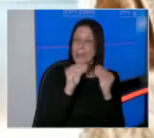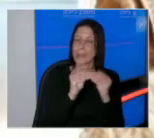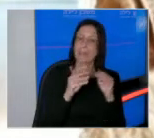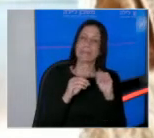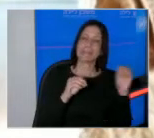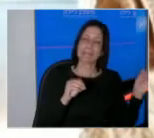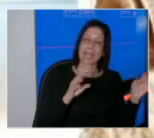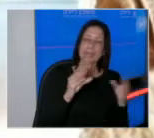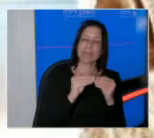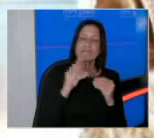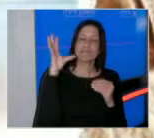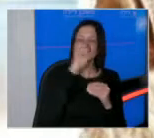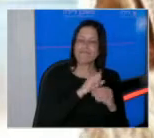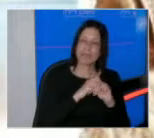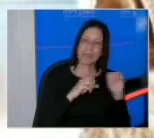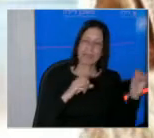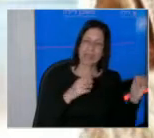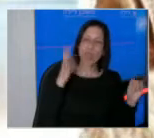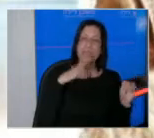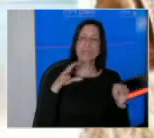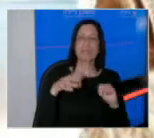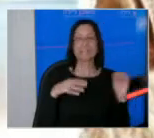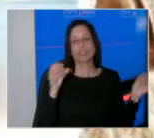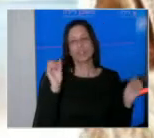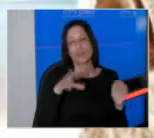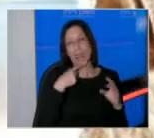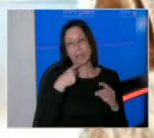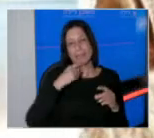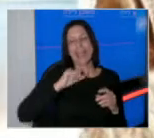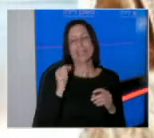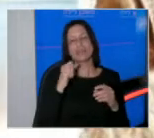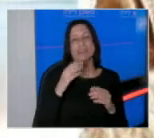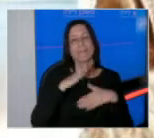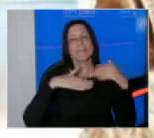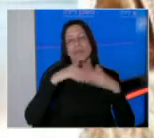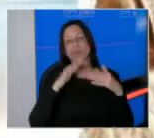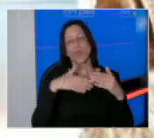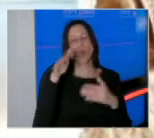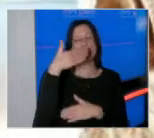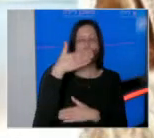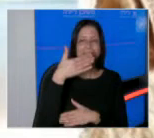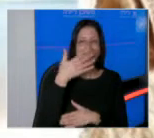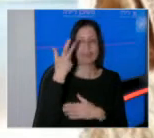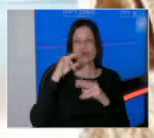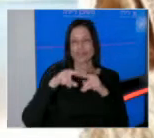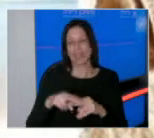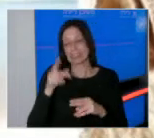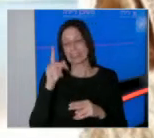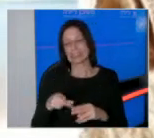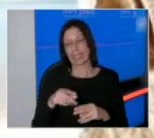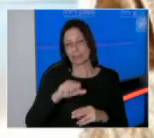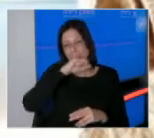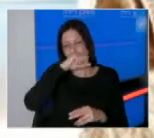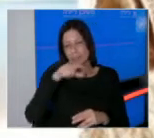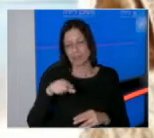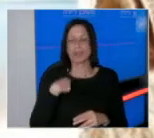מזרחים, עם אג'נדה מזרחית, כן? לא מזרחים שבאים ואומרים, הקיבוצים בנו את המדינה וכל השאר צריכים לנשק את רגליהם.